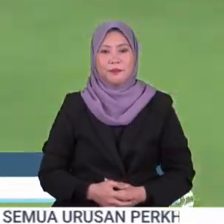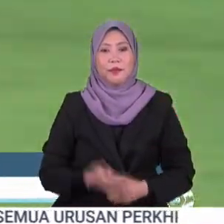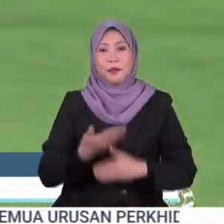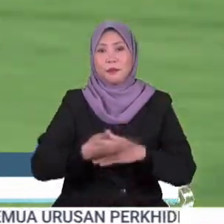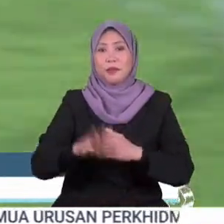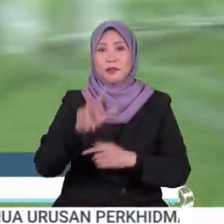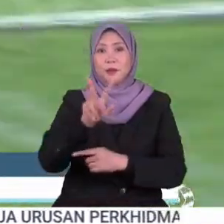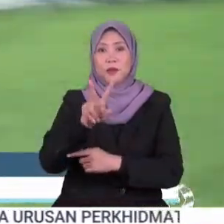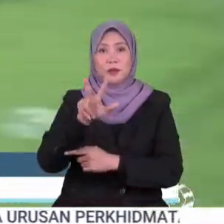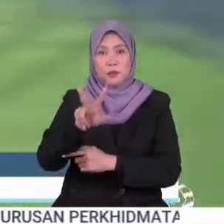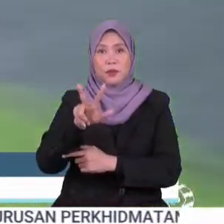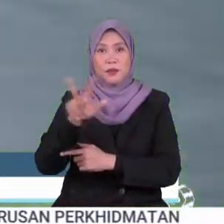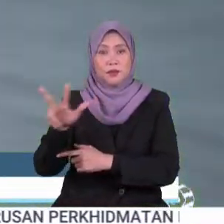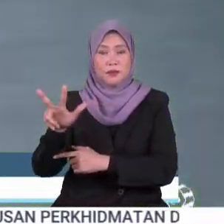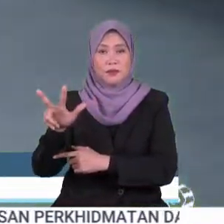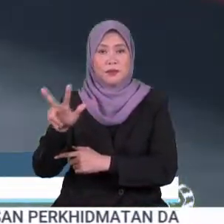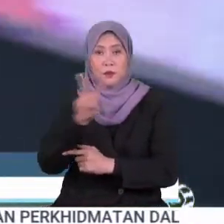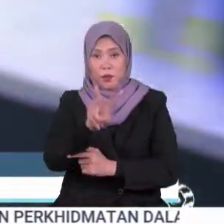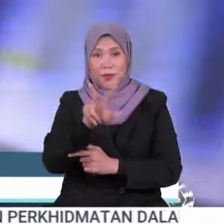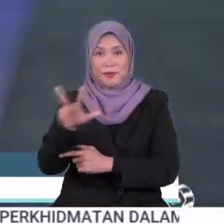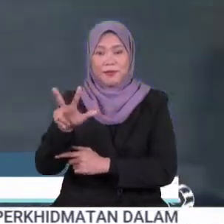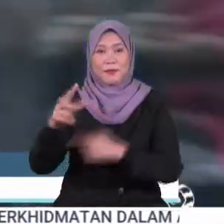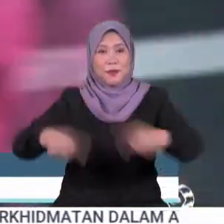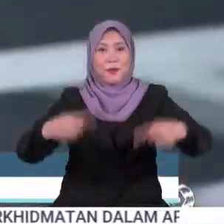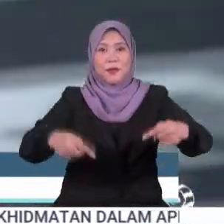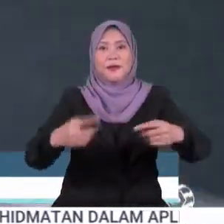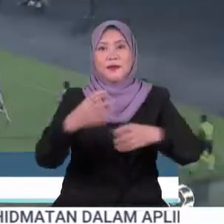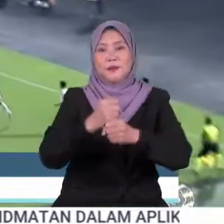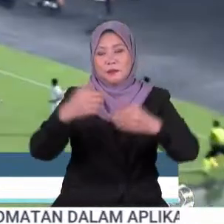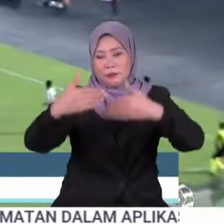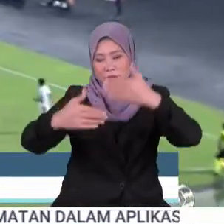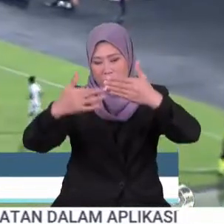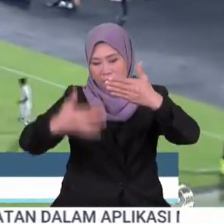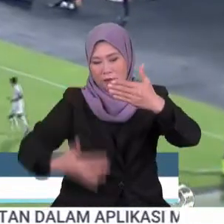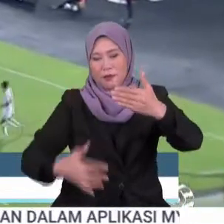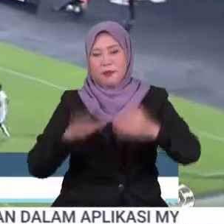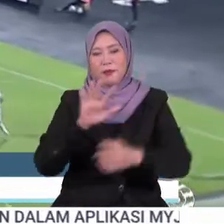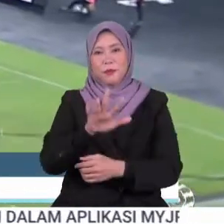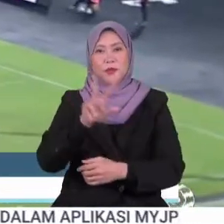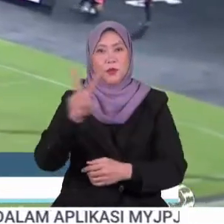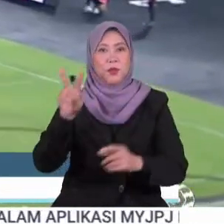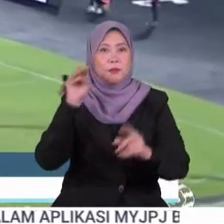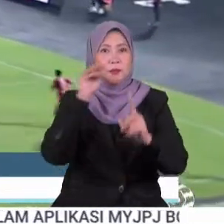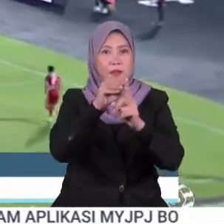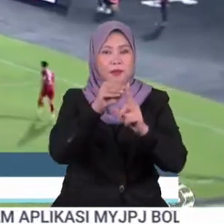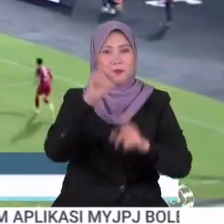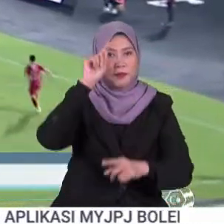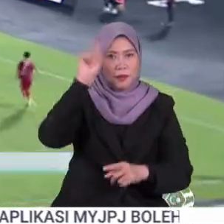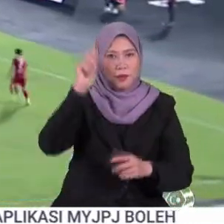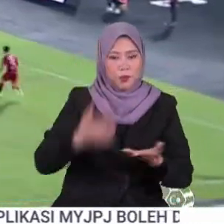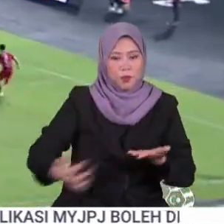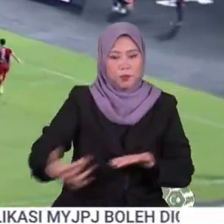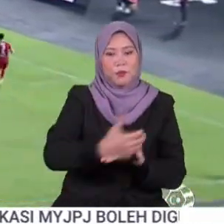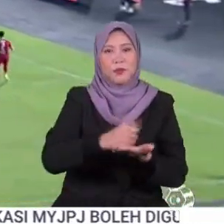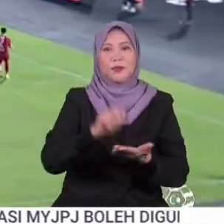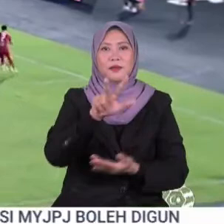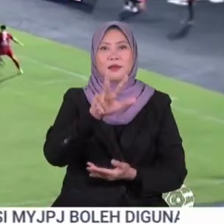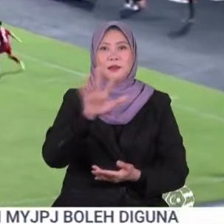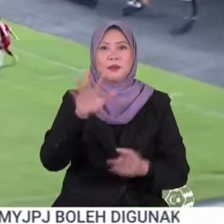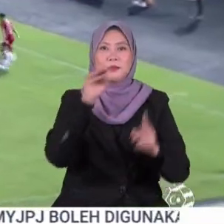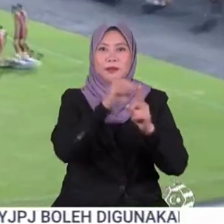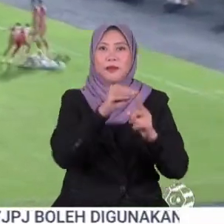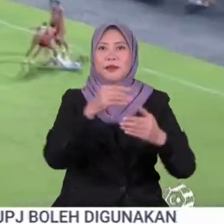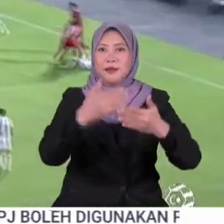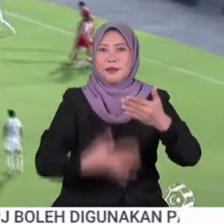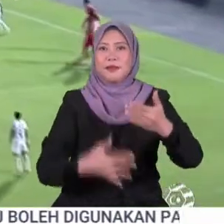Selepas 23 perlawanan, Selangor mengukuhkan kedudukan di tangga kedua liga dengan 52 mata. Manakala Terengganu mengumpul 35 mata di